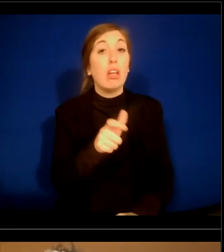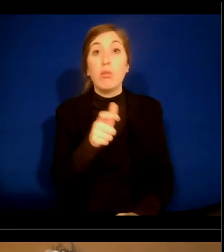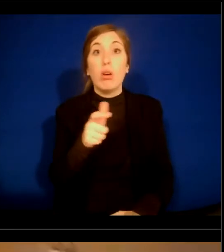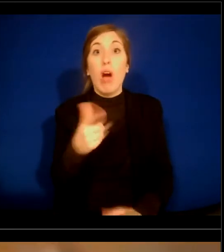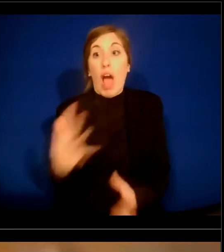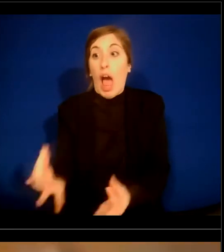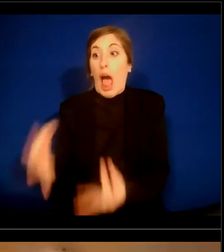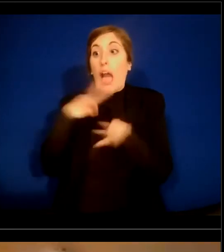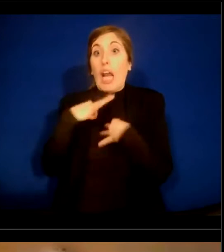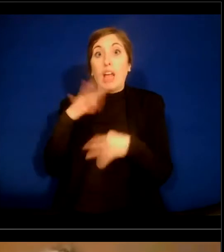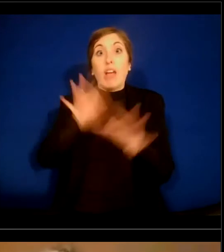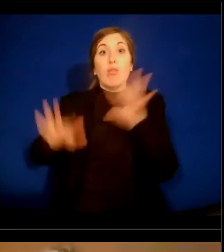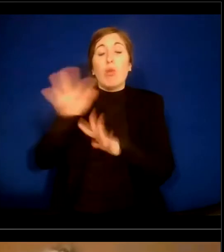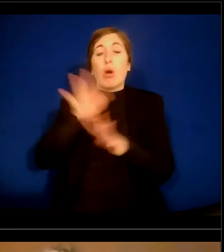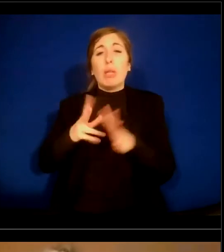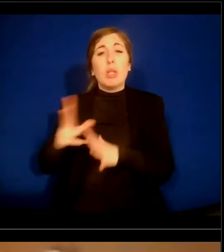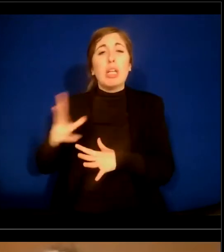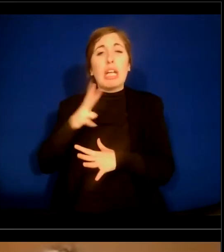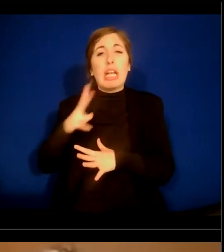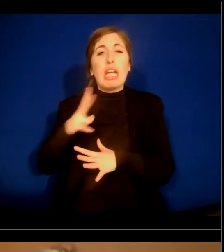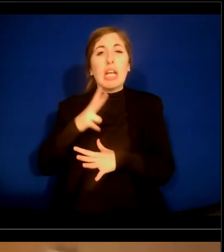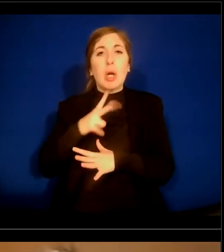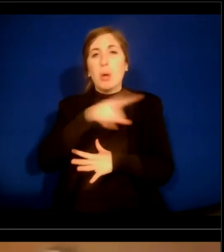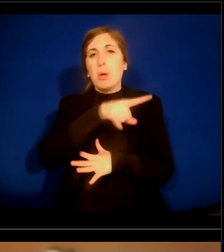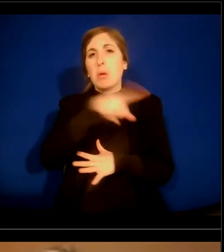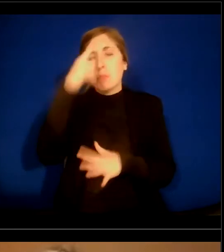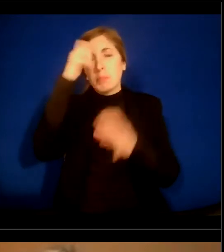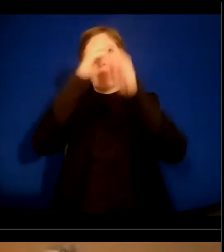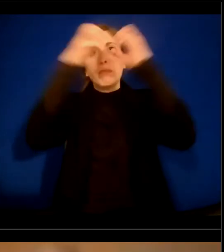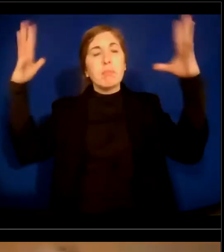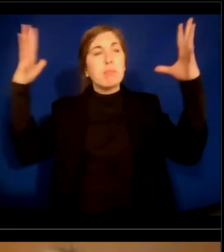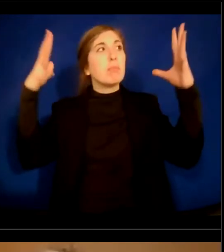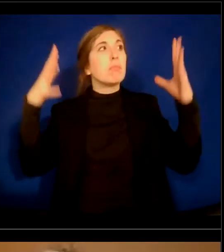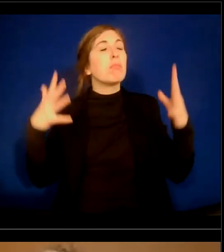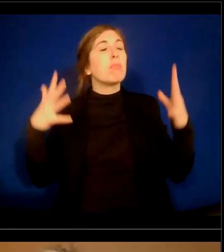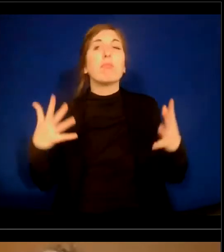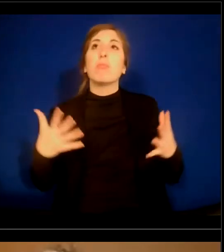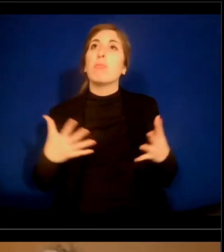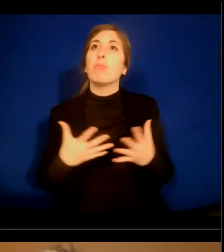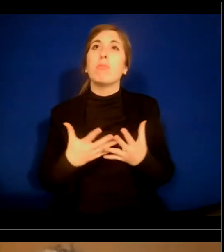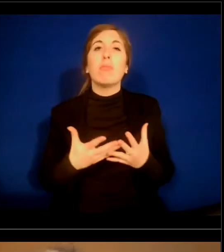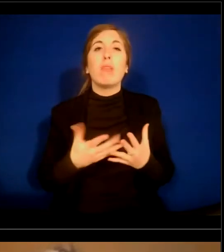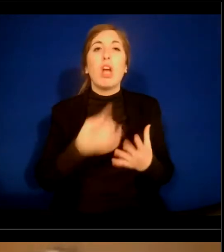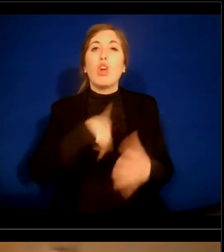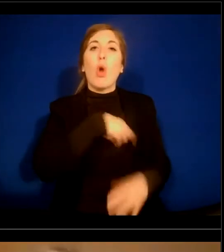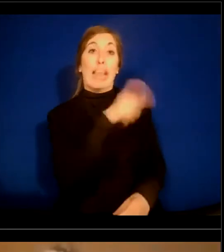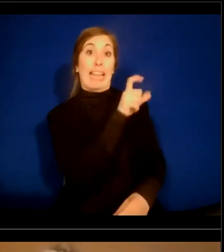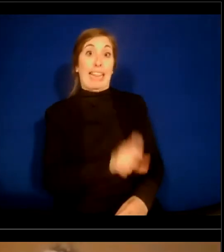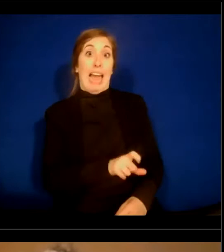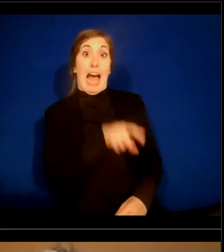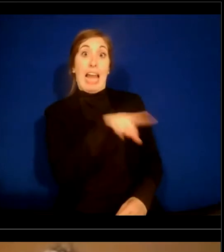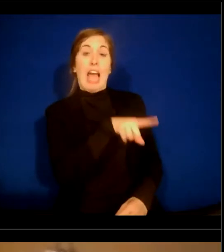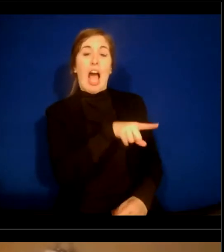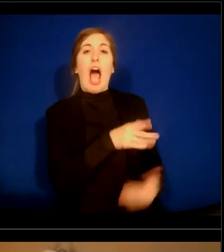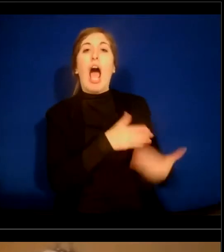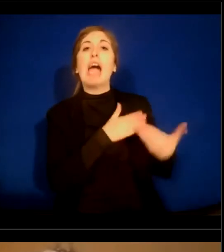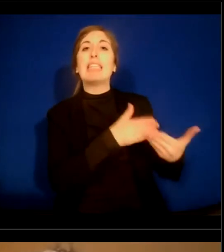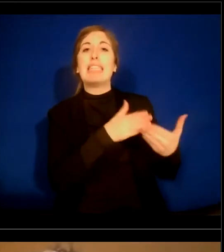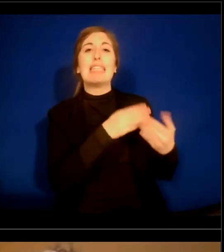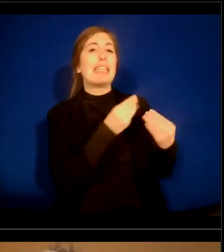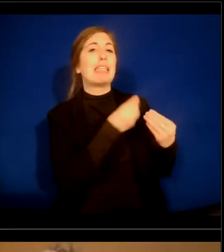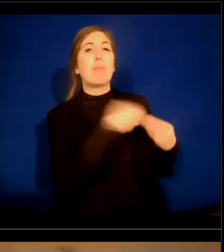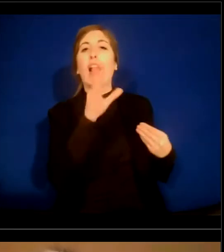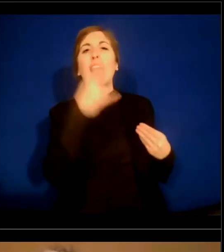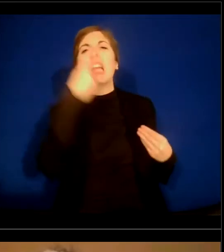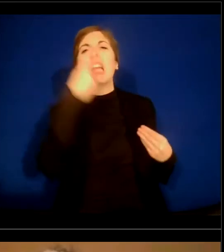so, immaginatevi il supporto, l'assistenza che inviamo dall'Italia, che può essere di qualsiasi tipo.